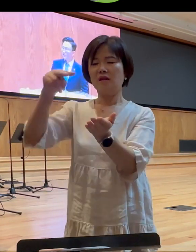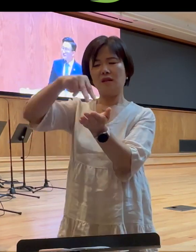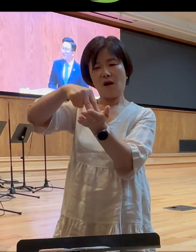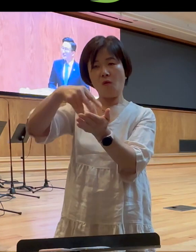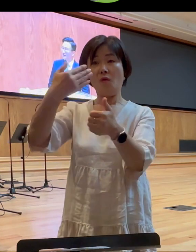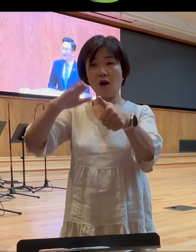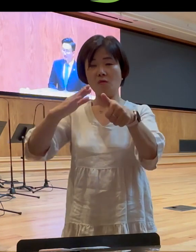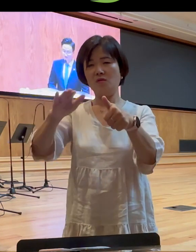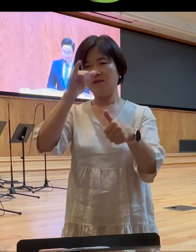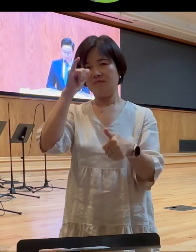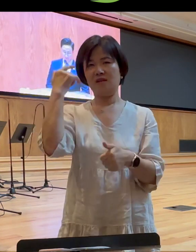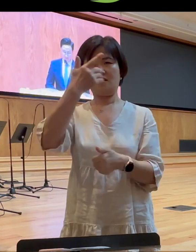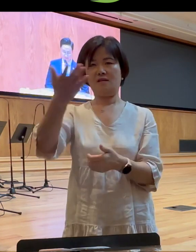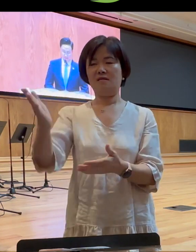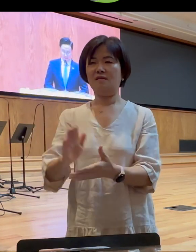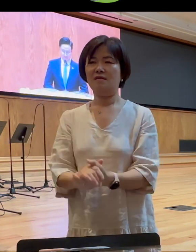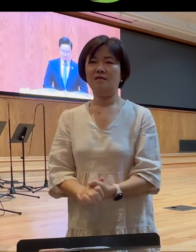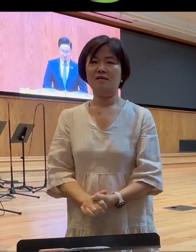하고 있습니까?